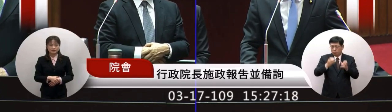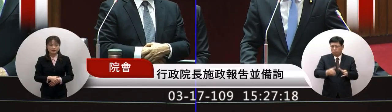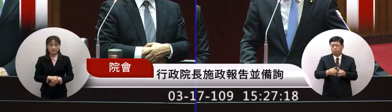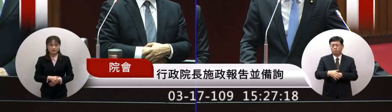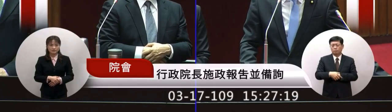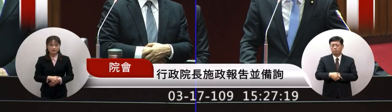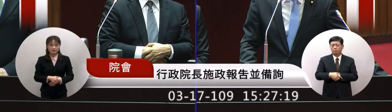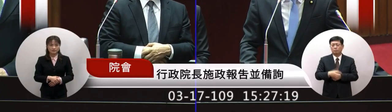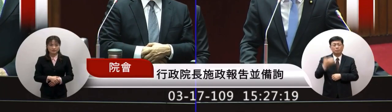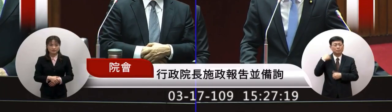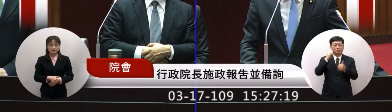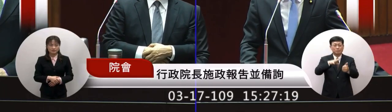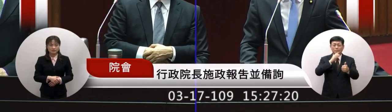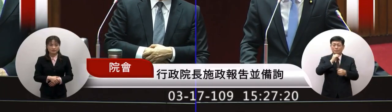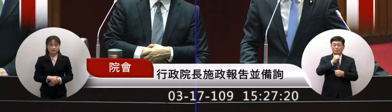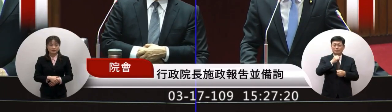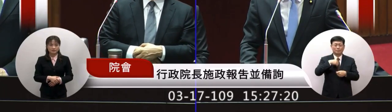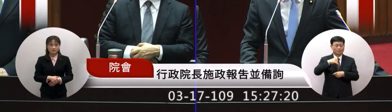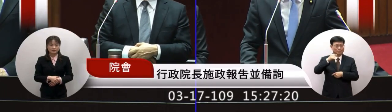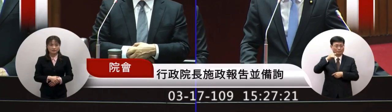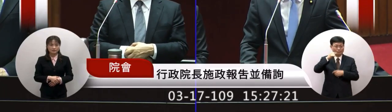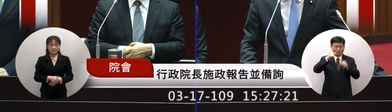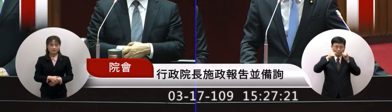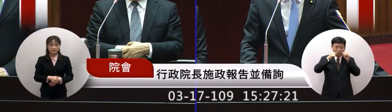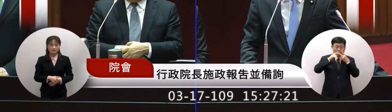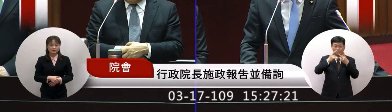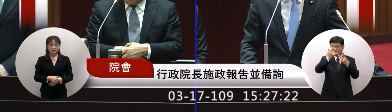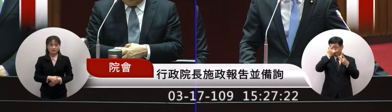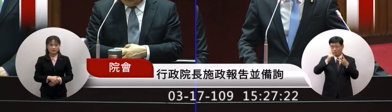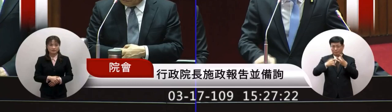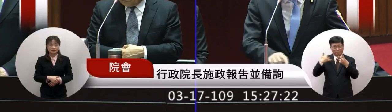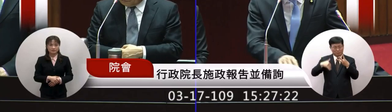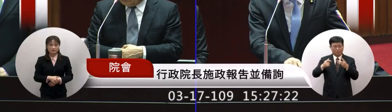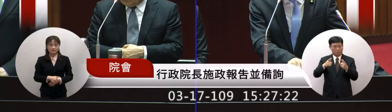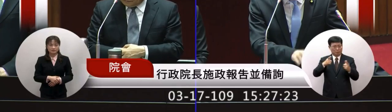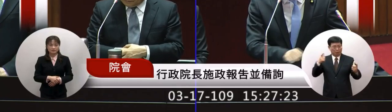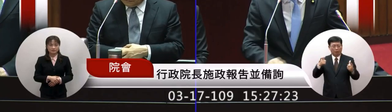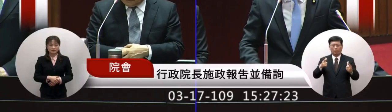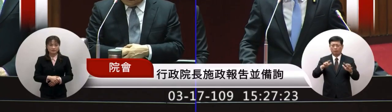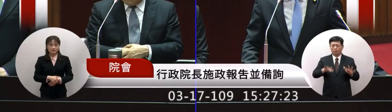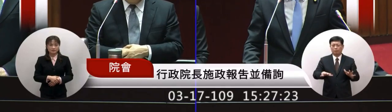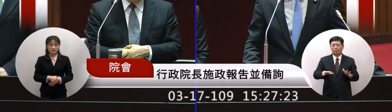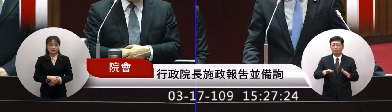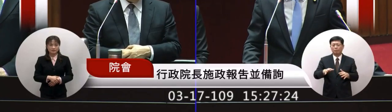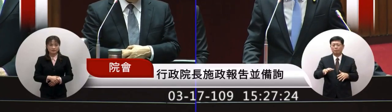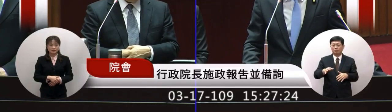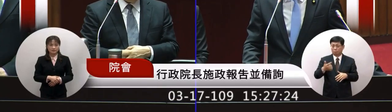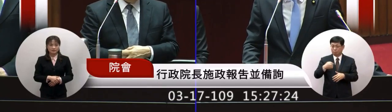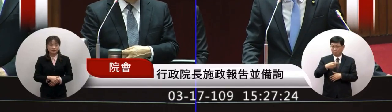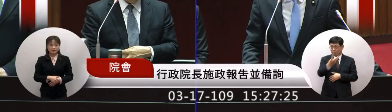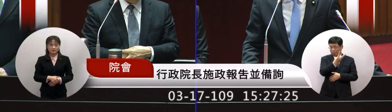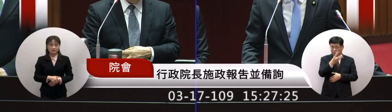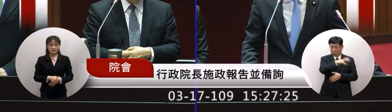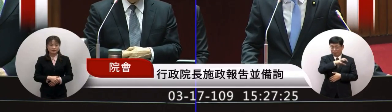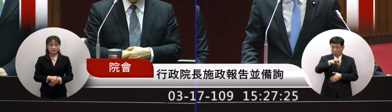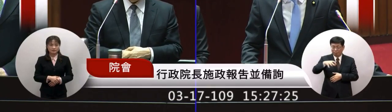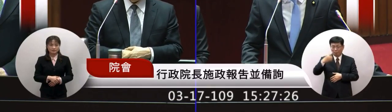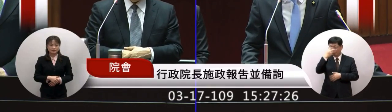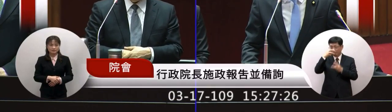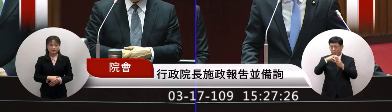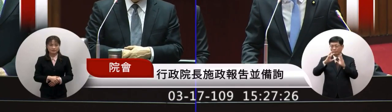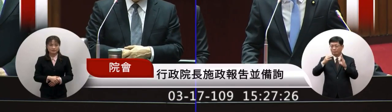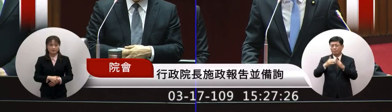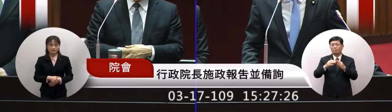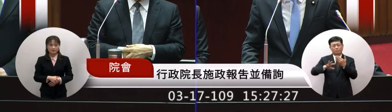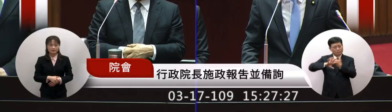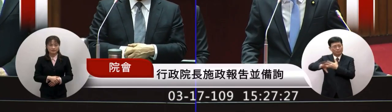说，西班牙、德国、法国疫情都在扩大。那现在我们看到，不只是这几个欧洲的国家